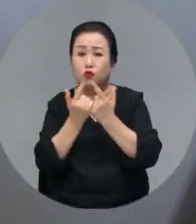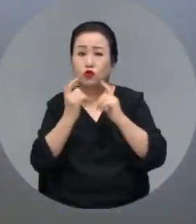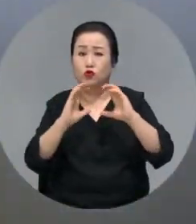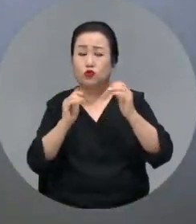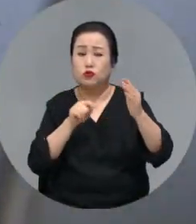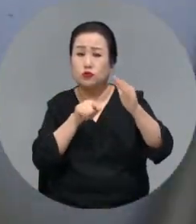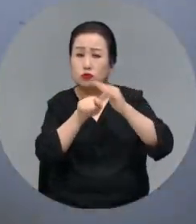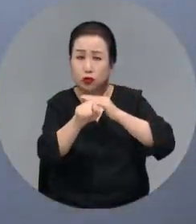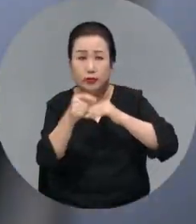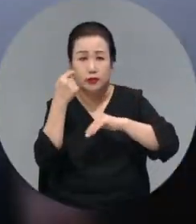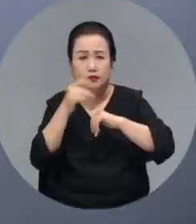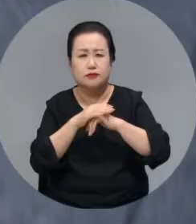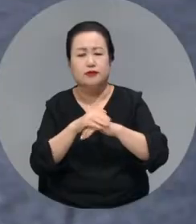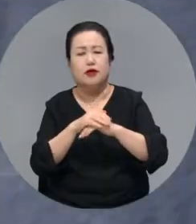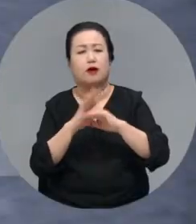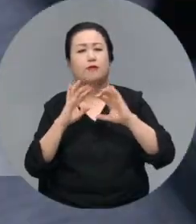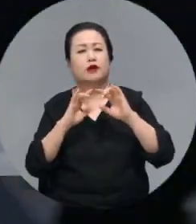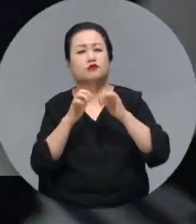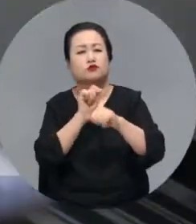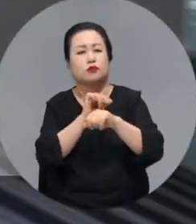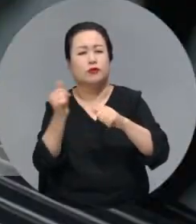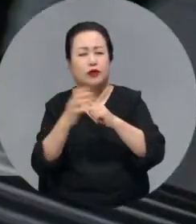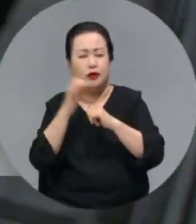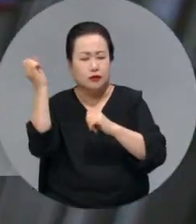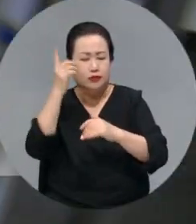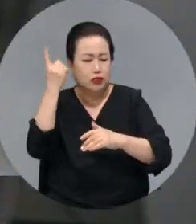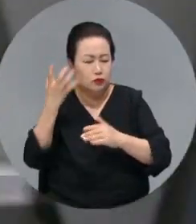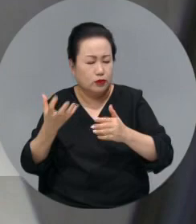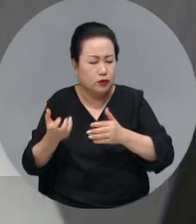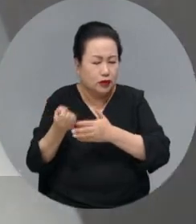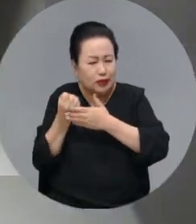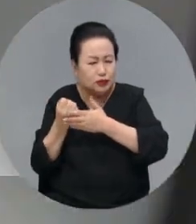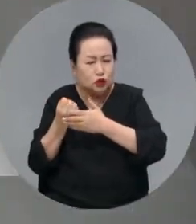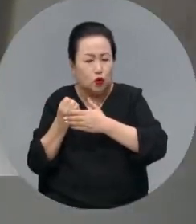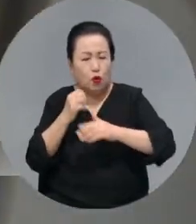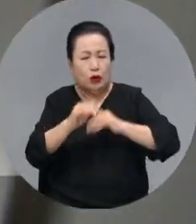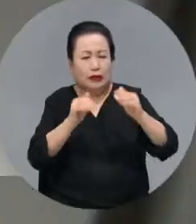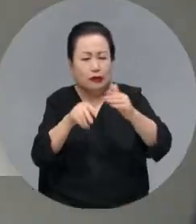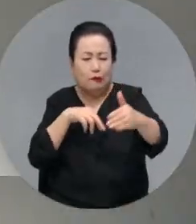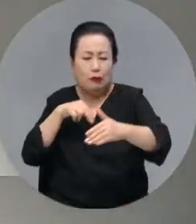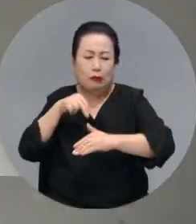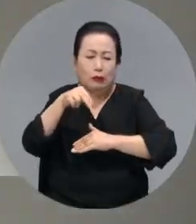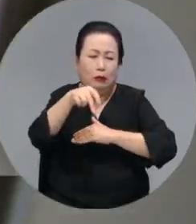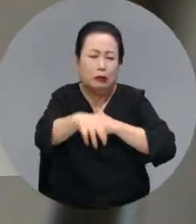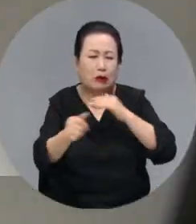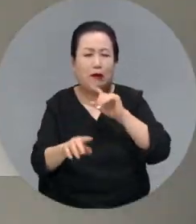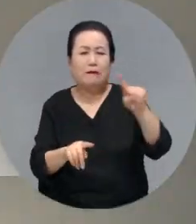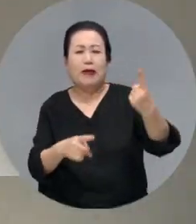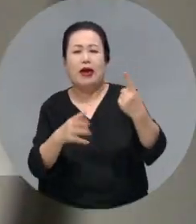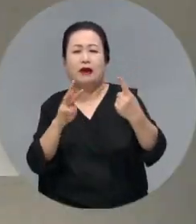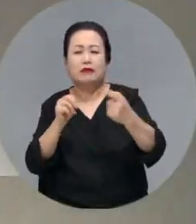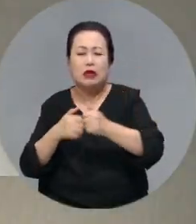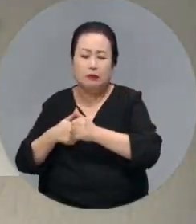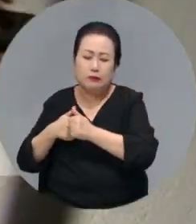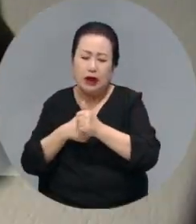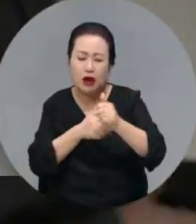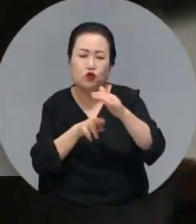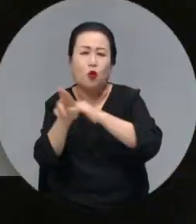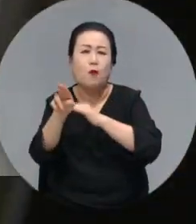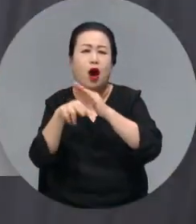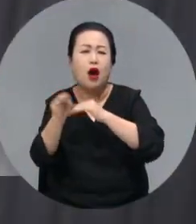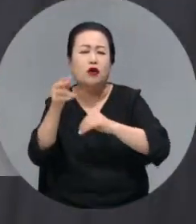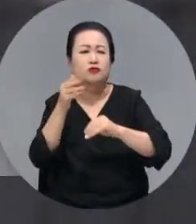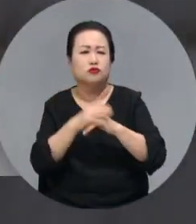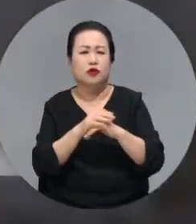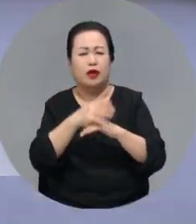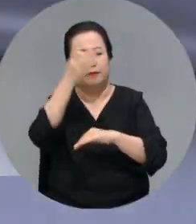북구의회를 찾았습니다. 취재진을 보자 갑자기 휴대전화를 들고 황급히 계단을 내려갑니다. 100m가량 취재진을 피해 도망을